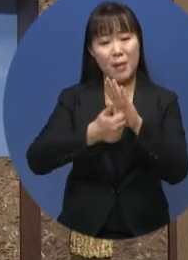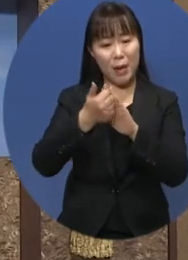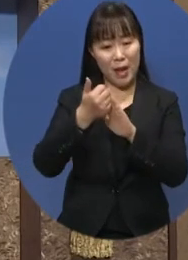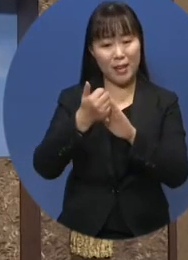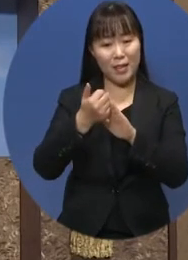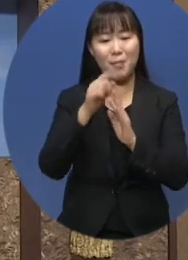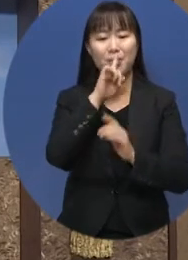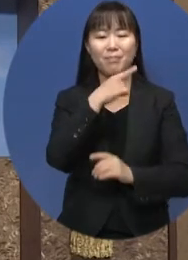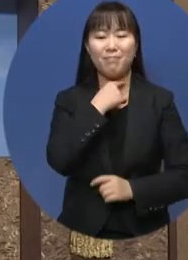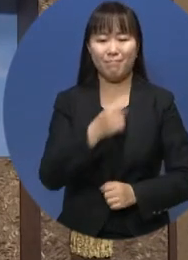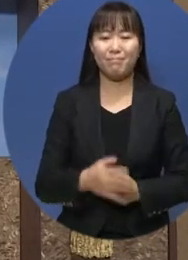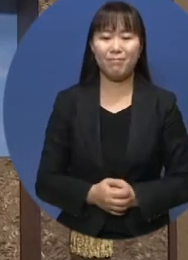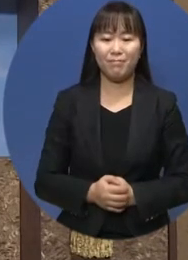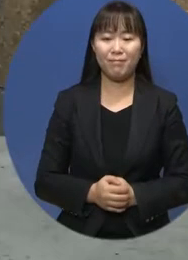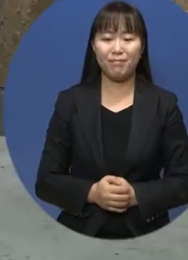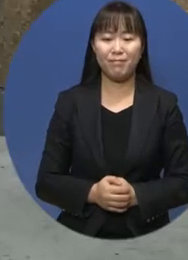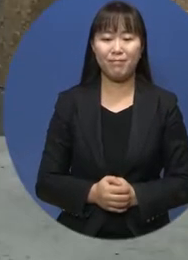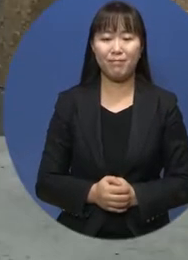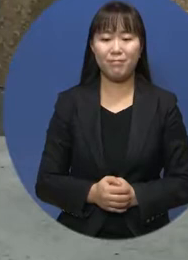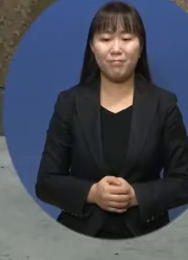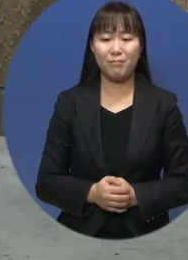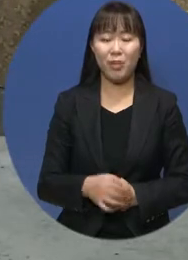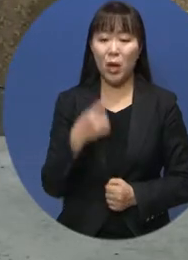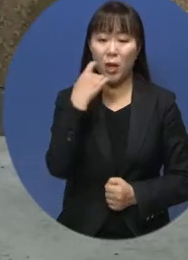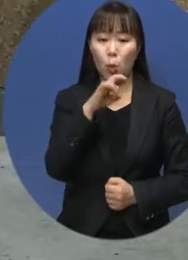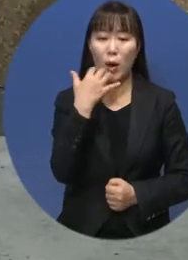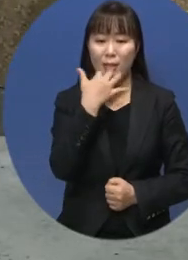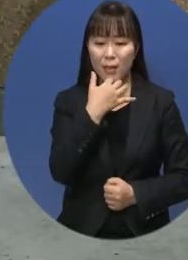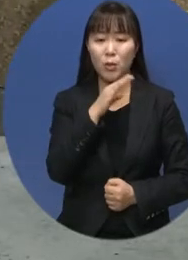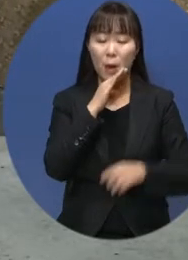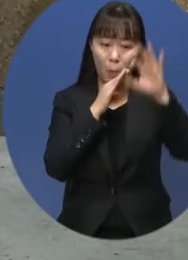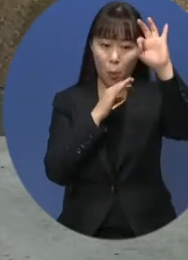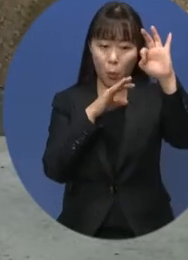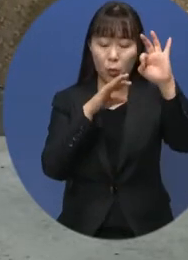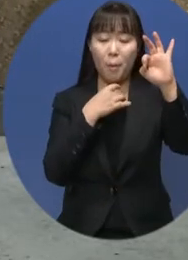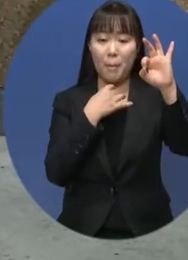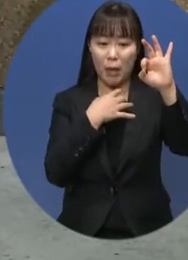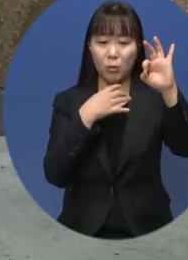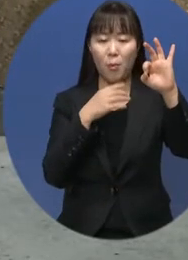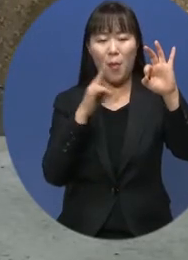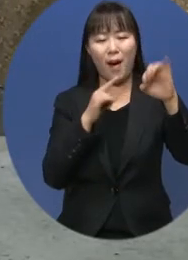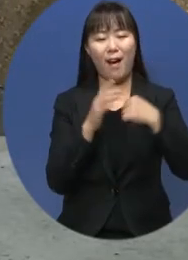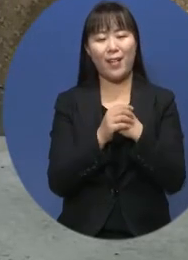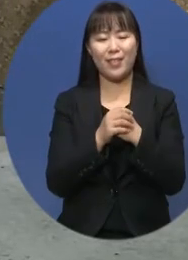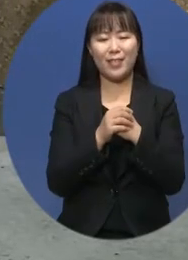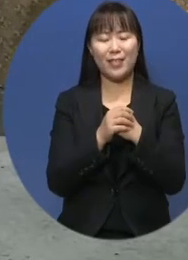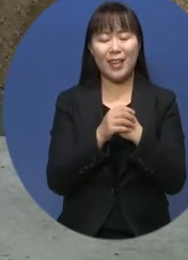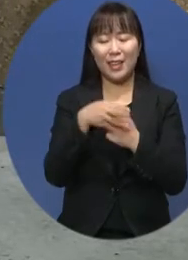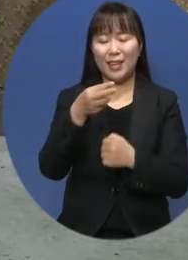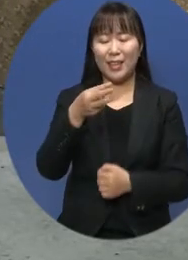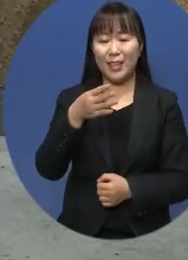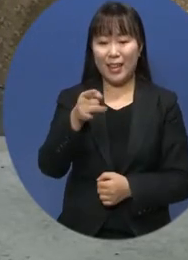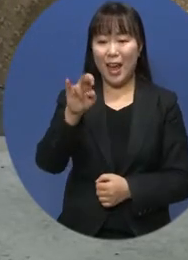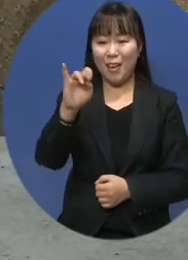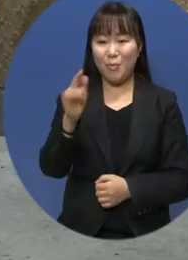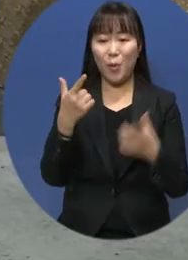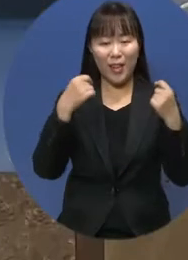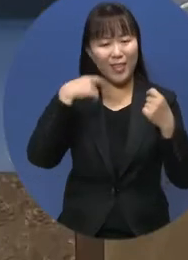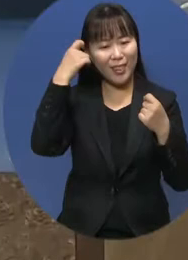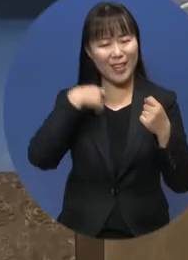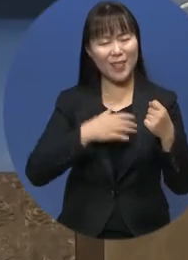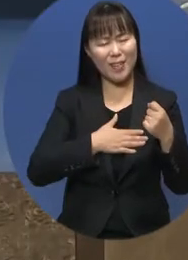구요 4 그러니까 노란색은 사실 동아 보기만 해도 뭔가 상큼한 레몬이 생각나는 것처럼 기분이